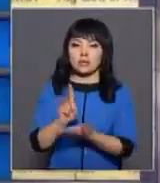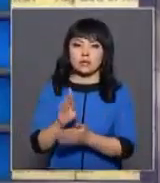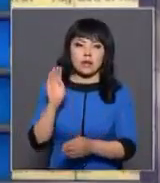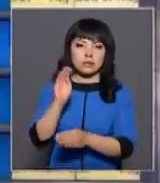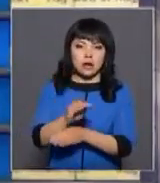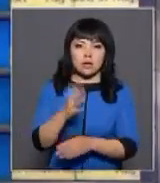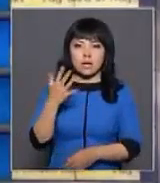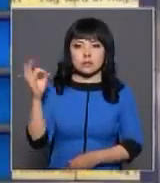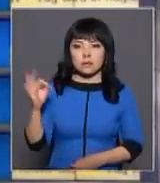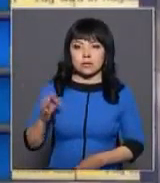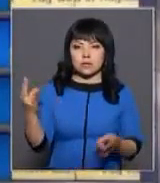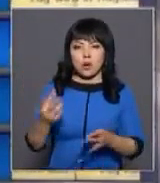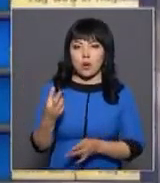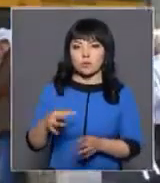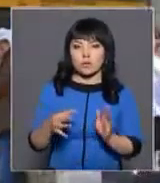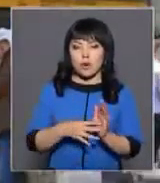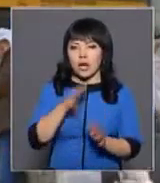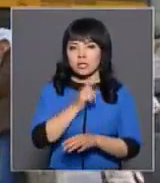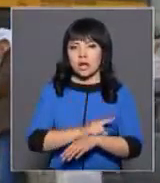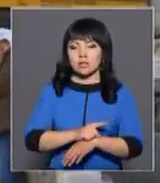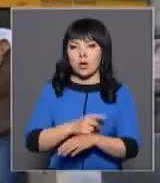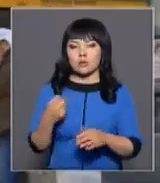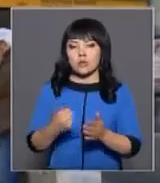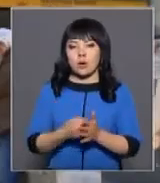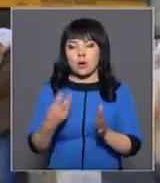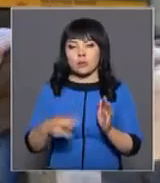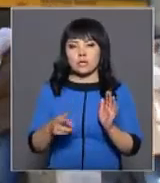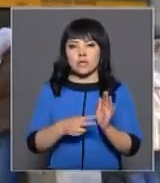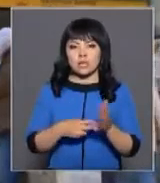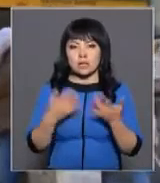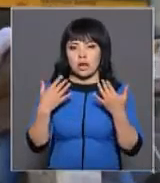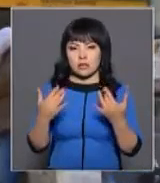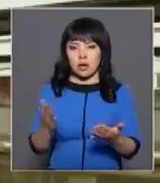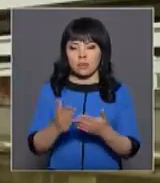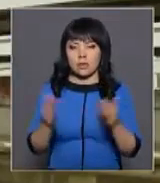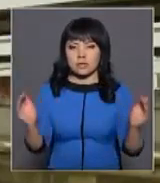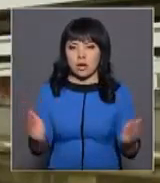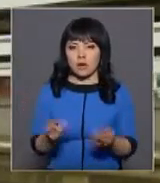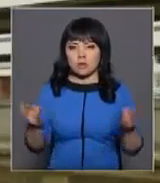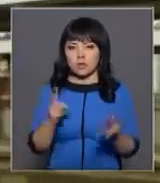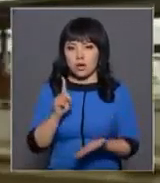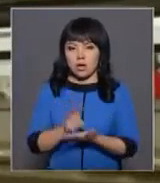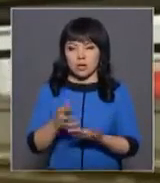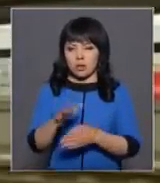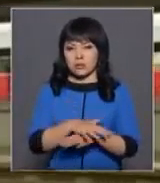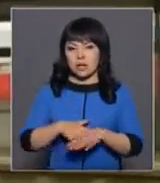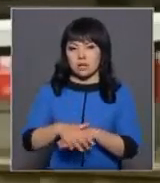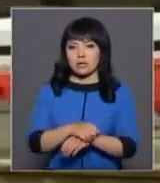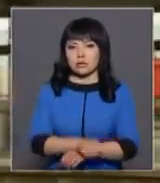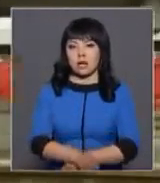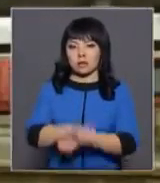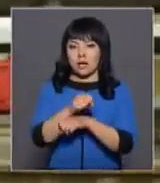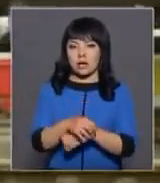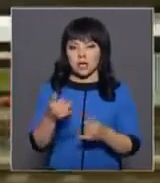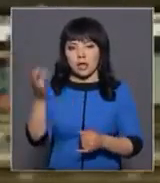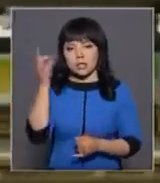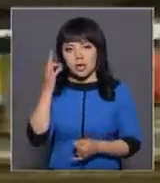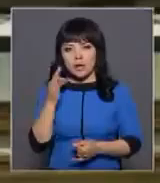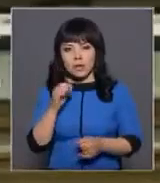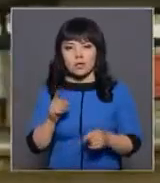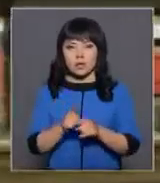аптасын қазіргі 39 сағаттан 37 сағатқа қысқарту. Басшылықтың мәлімдеуінше, бұл ереуіл тек концернге ғана емес,